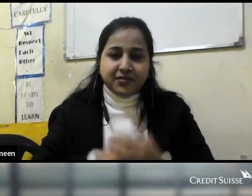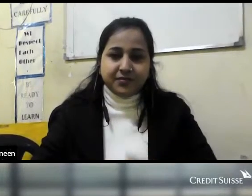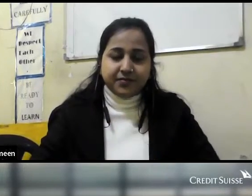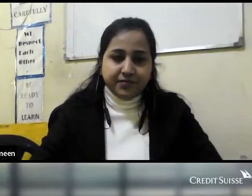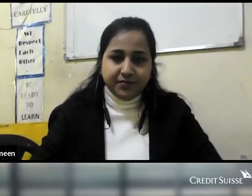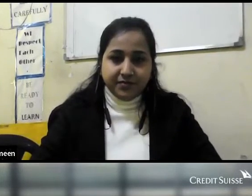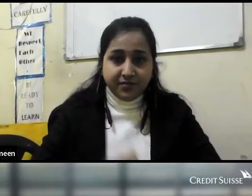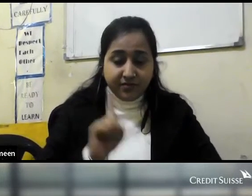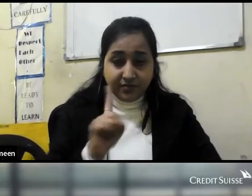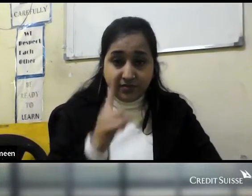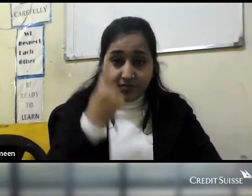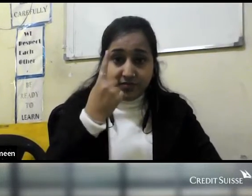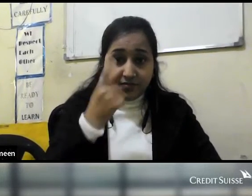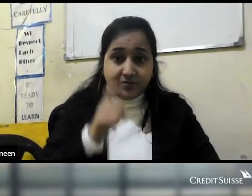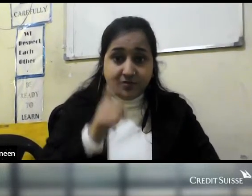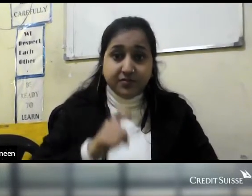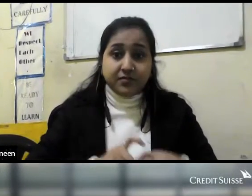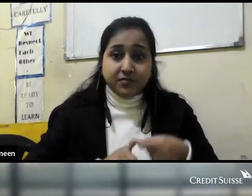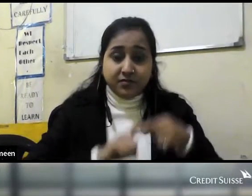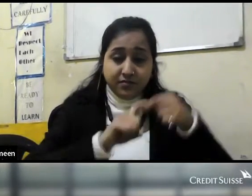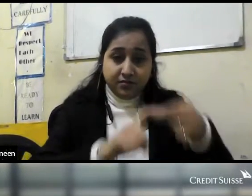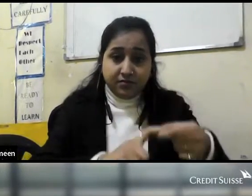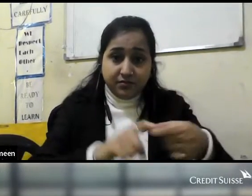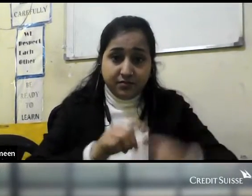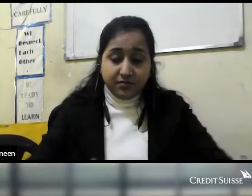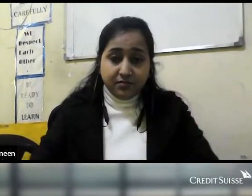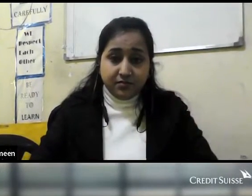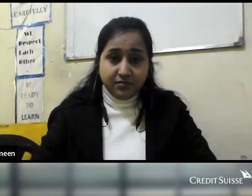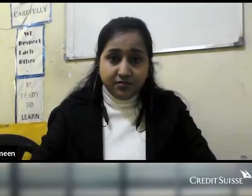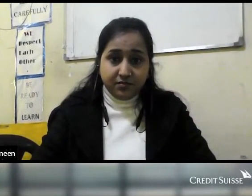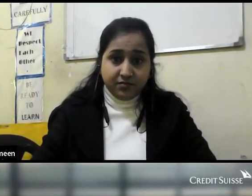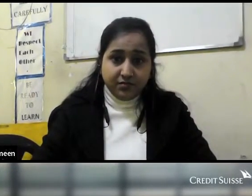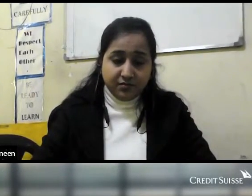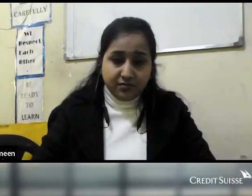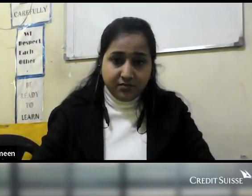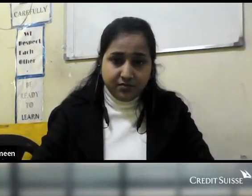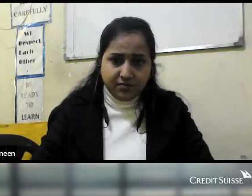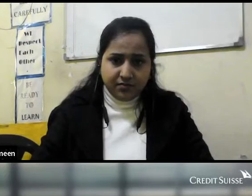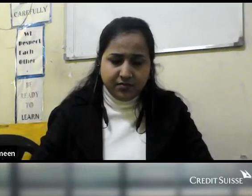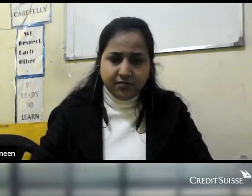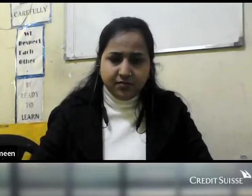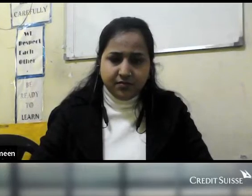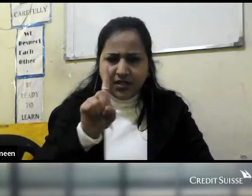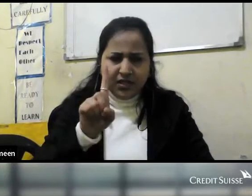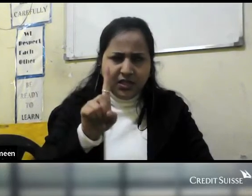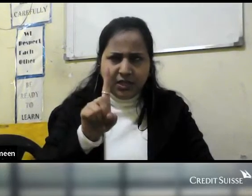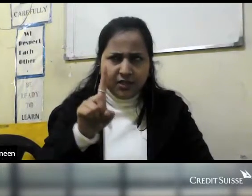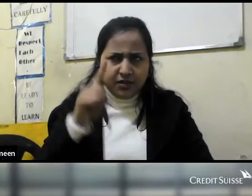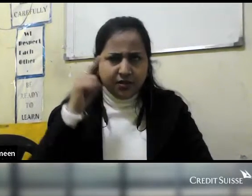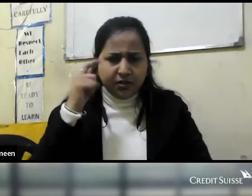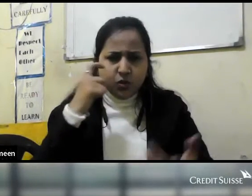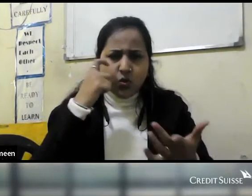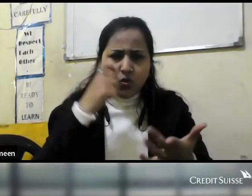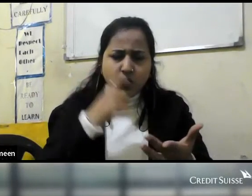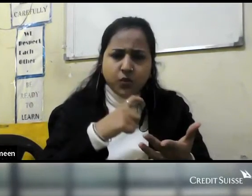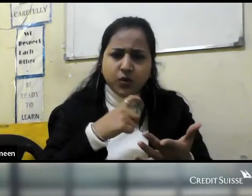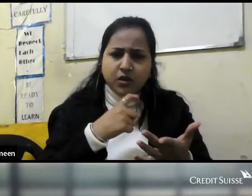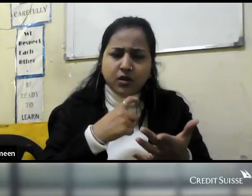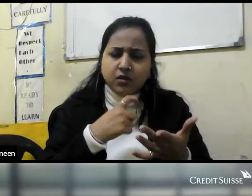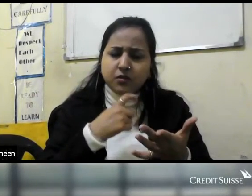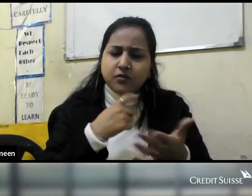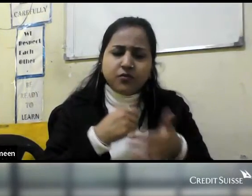पहले आपके इस प्रश्न का मैं कोशिश करता हूँ उत्तर देने का. जो हम लोग एक प्रिंसिपल पे काम कर रहे हैं, लोकल इकोनॉमिक